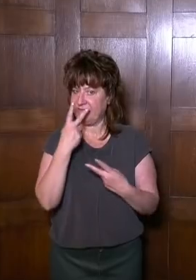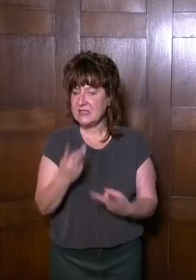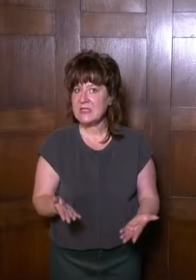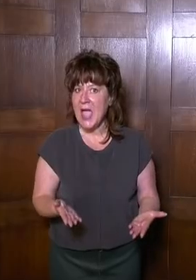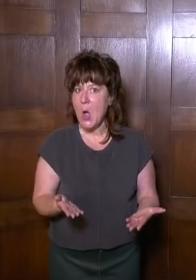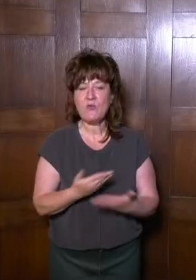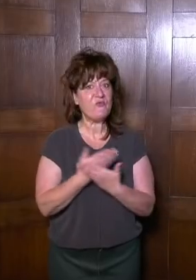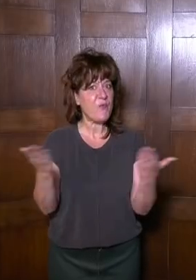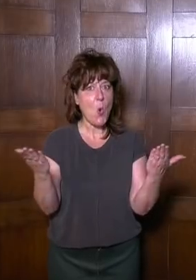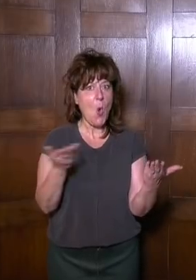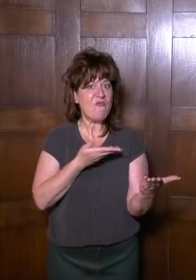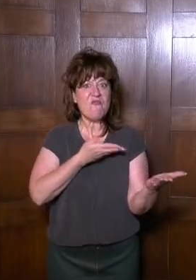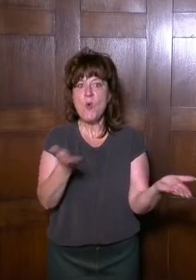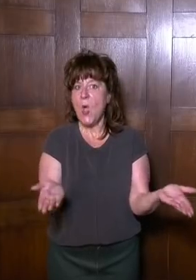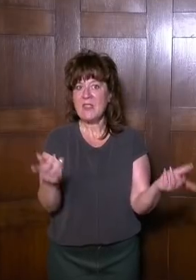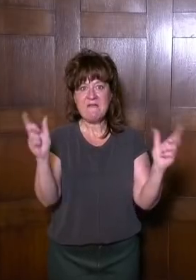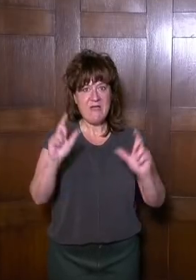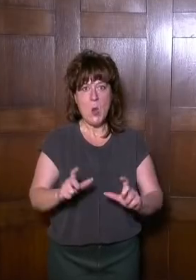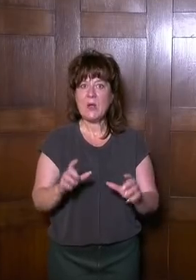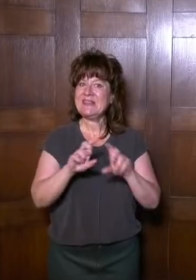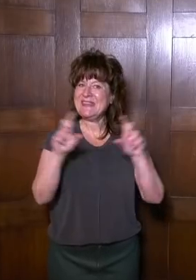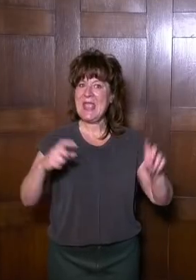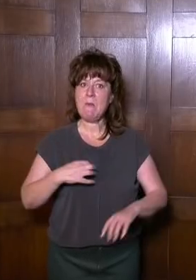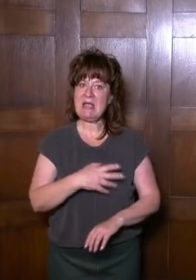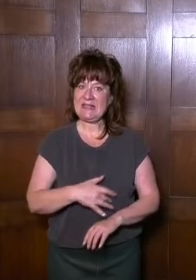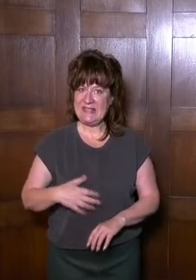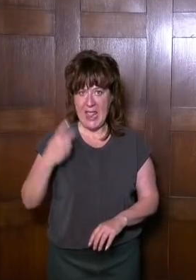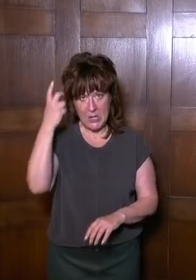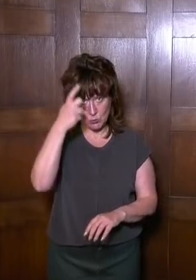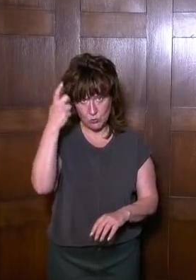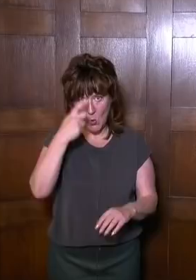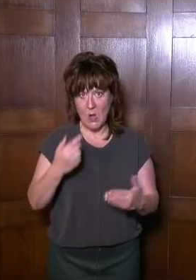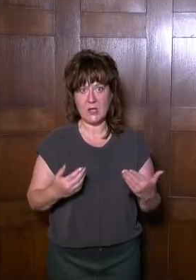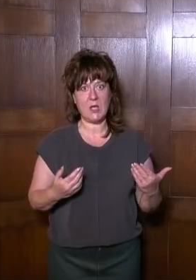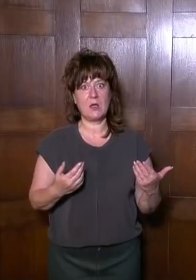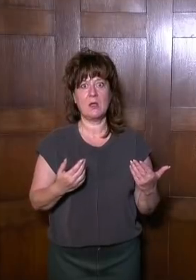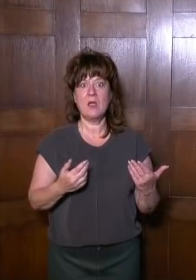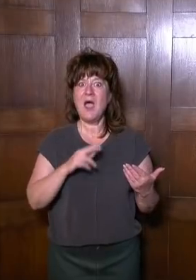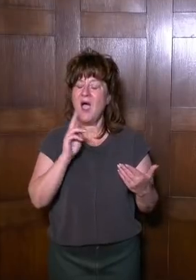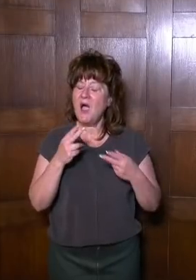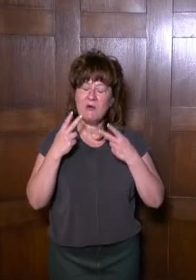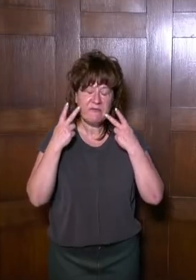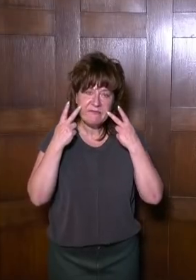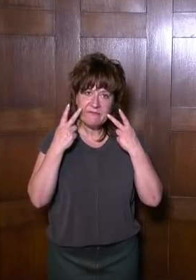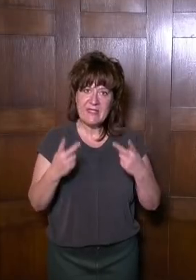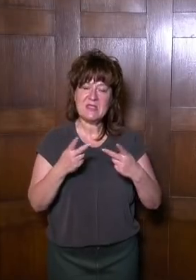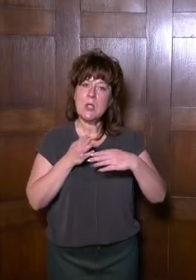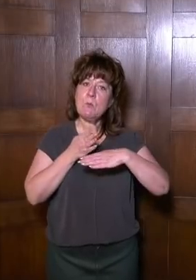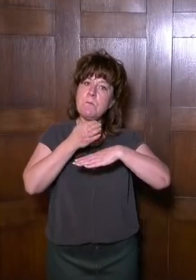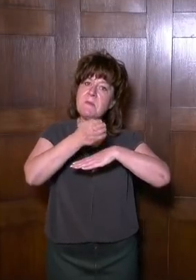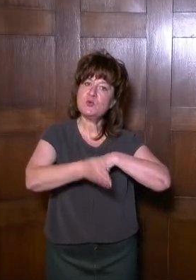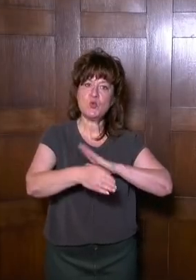uns verloren? Thema Seelsorge, ganz, ganz dringend, dass wir an den